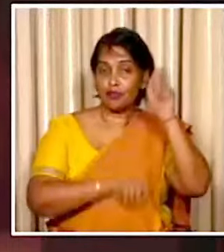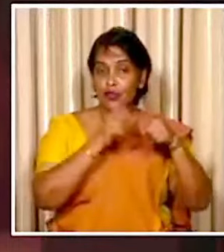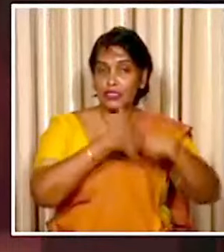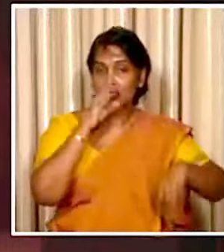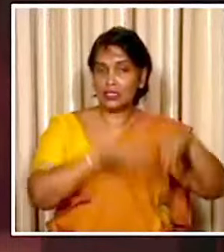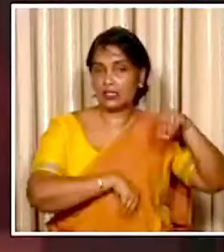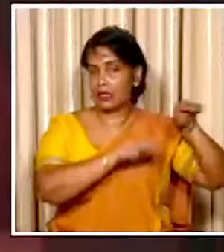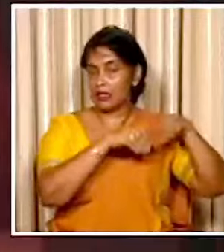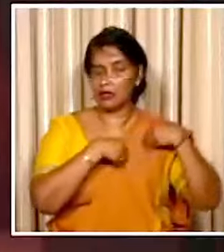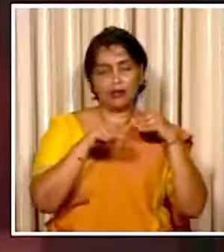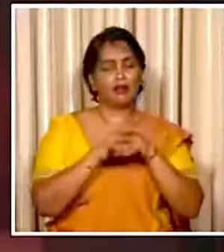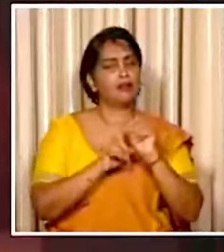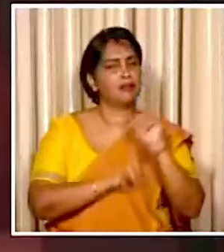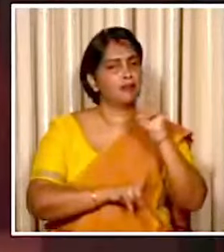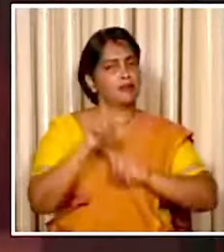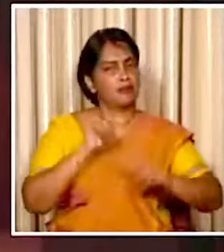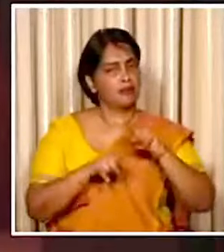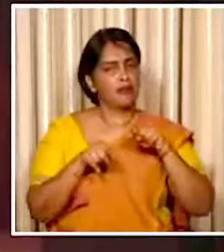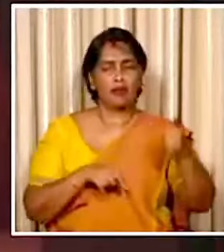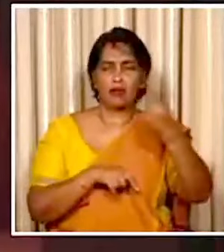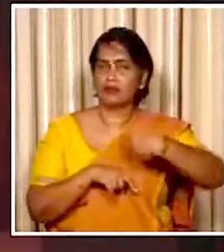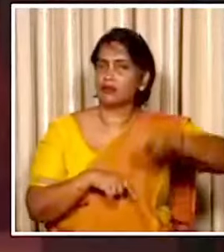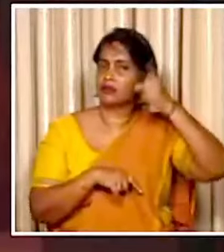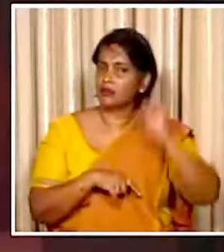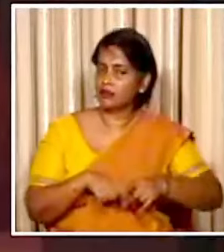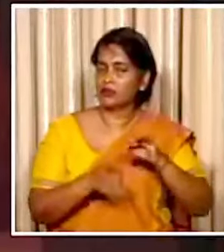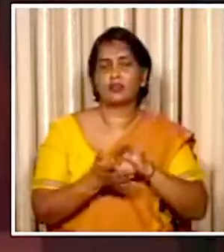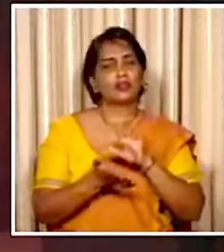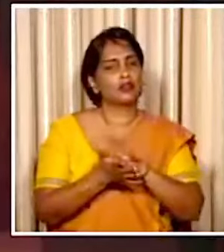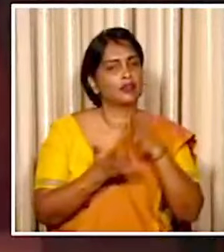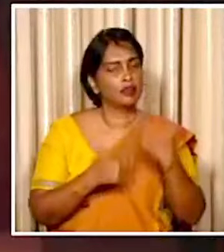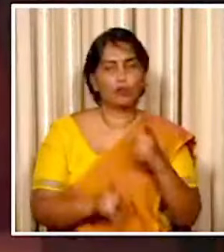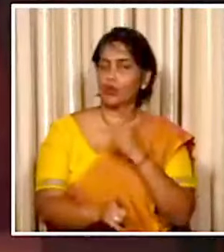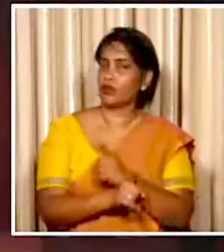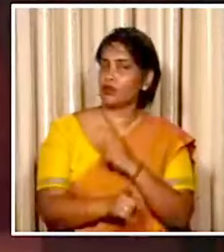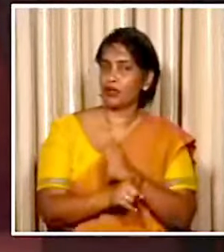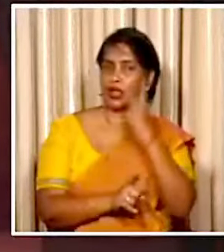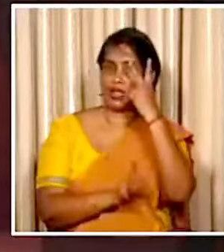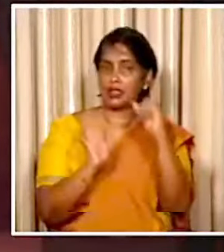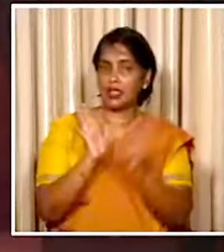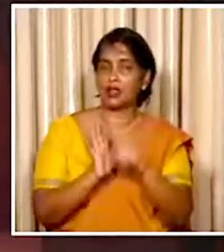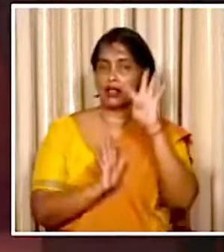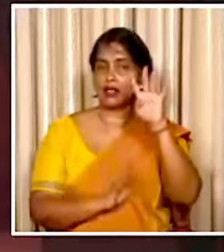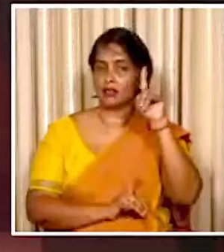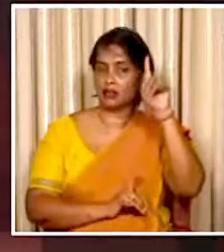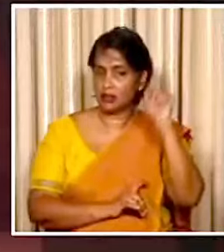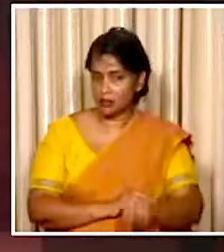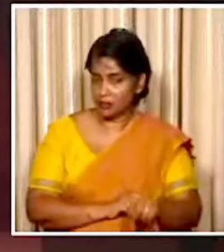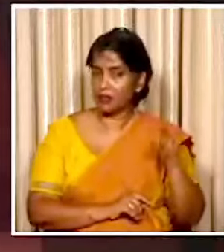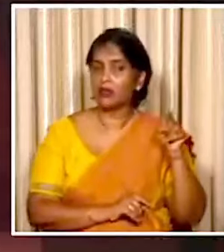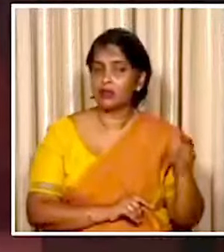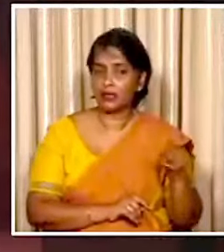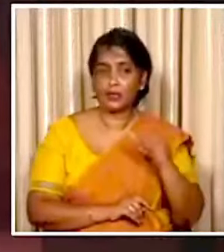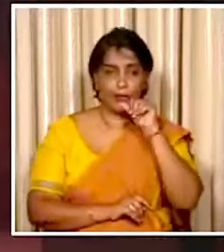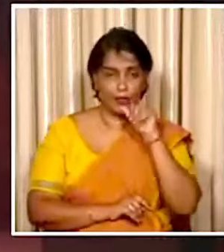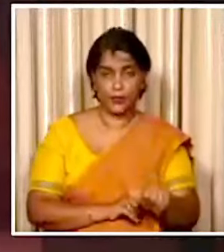ඇවිල්ලා මේ සභාව තුළ යම්කිසි එකඟතාවයකට ඇවිල්ලා ගුරුවරුන් 241,000 වෙනුවෙන් ඒ